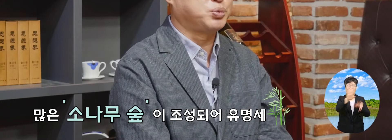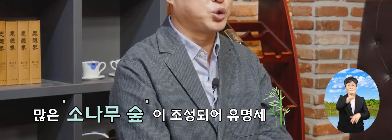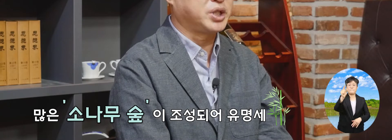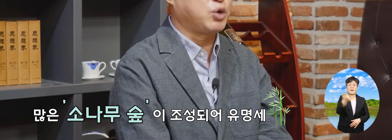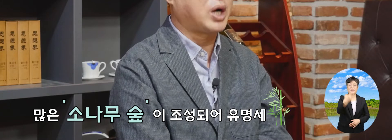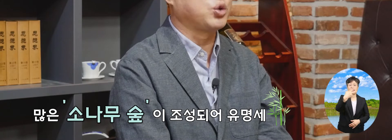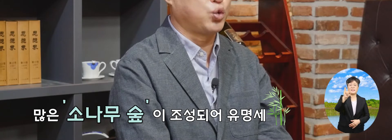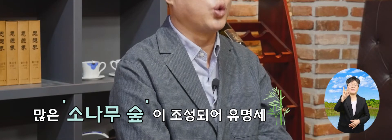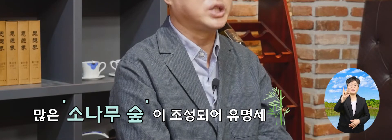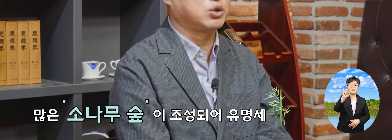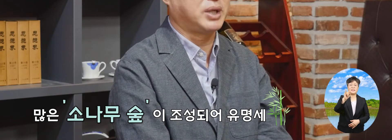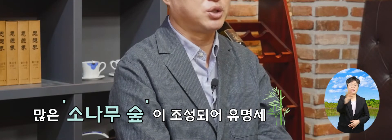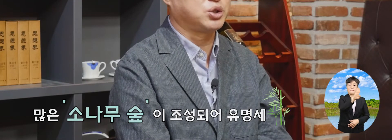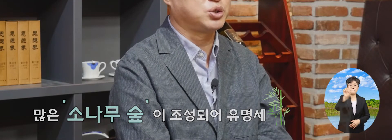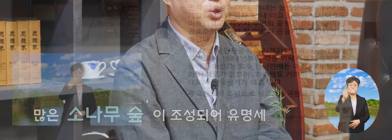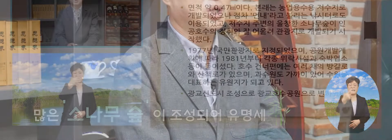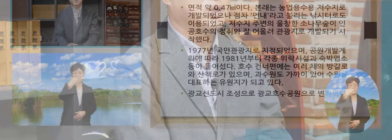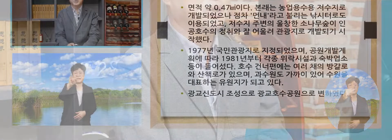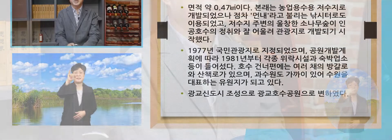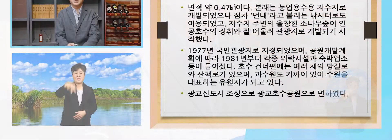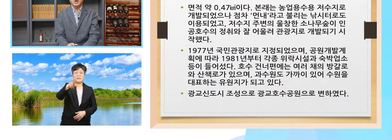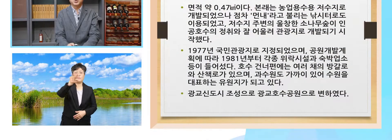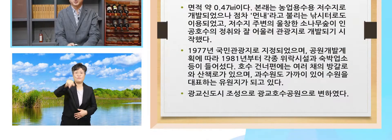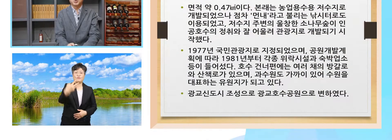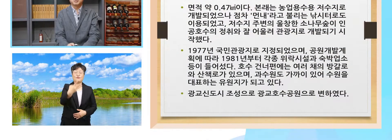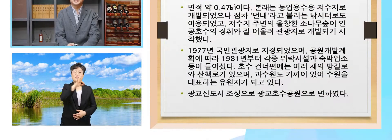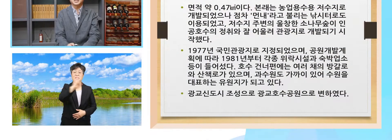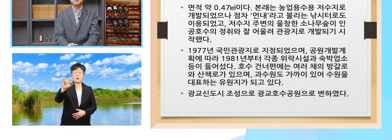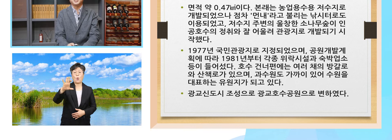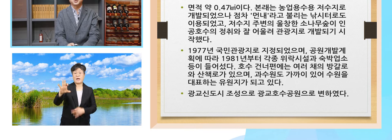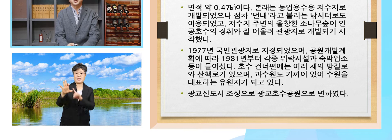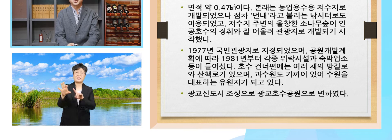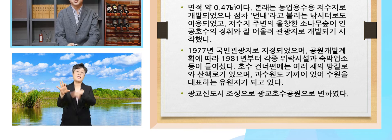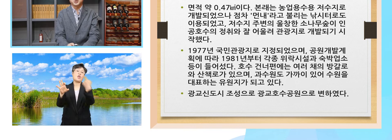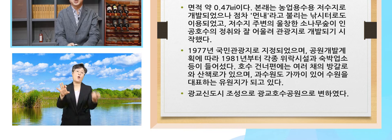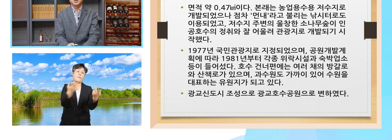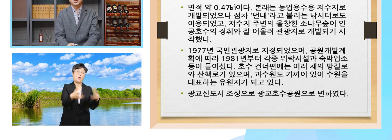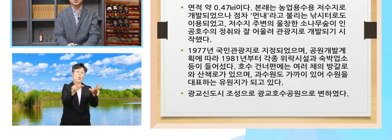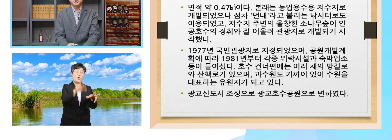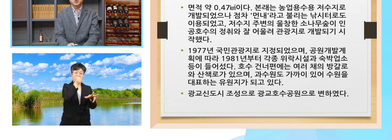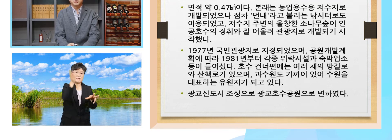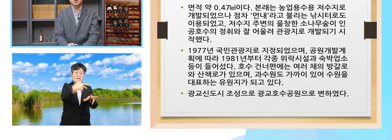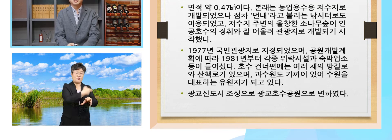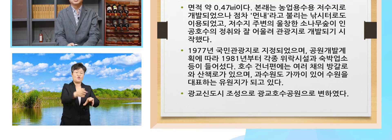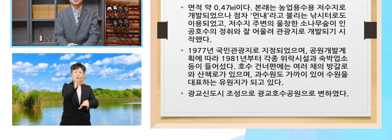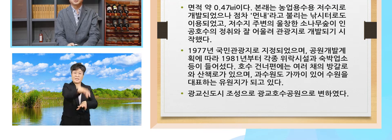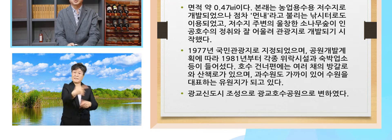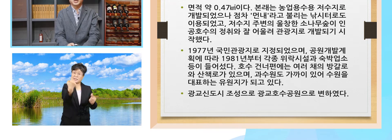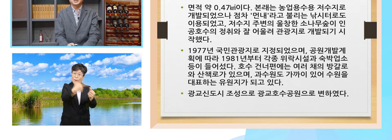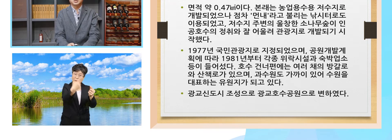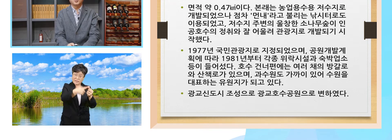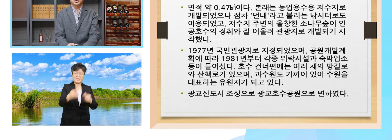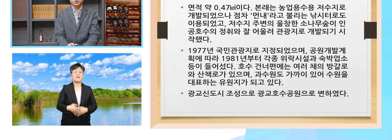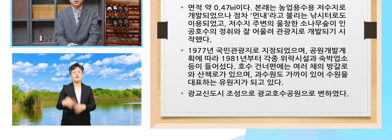화장실 옆쪽인데 광교공원이라고 만들어졌죠. 거기에 이제 광교 풀장이 만들어졌었고요. 두 번째로